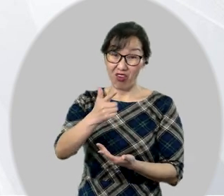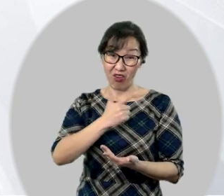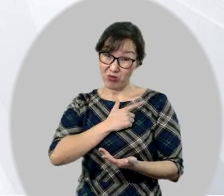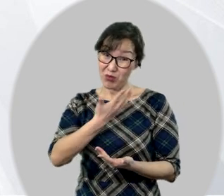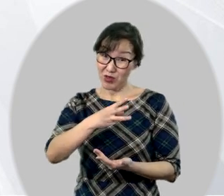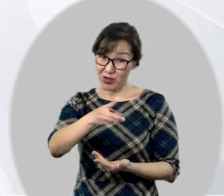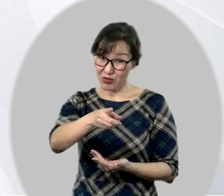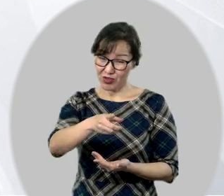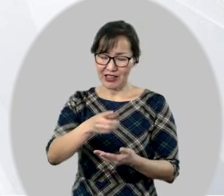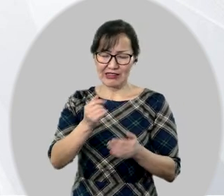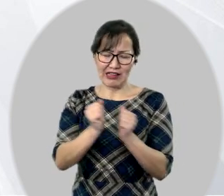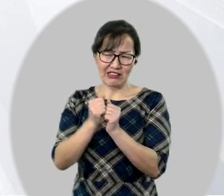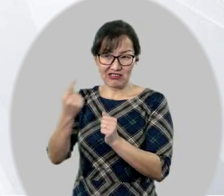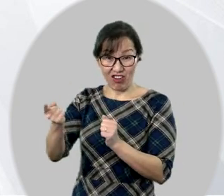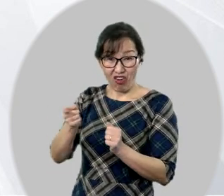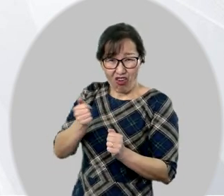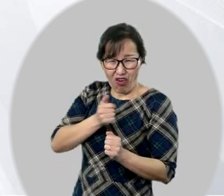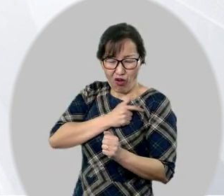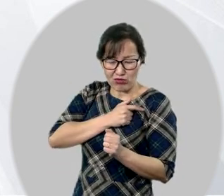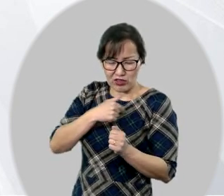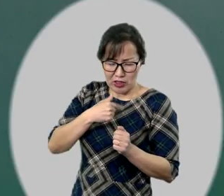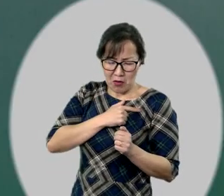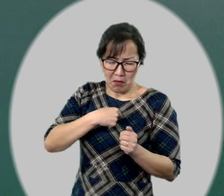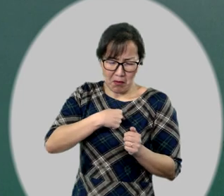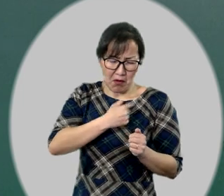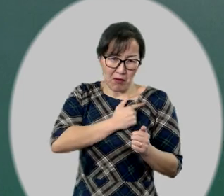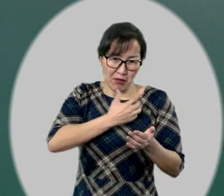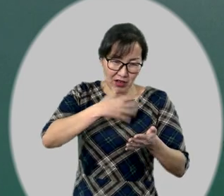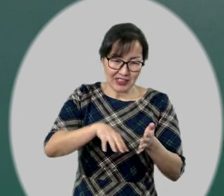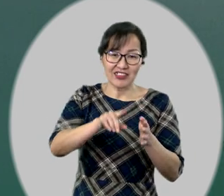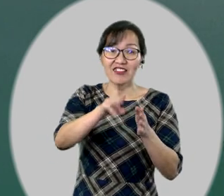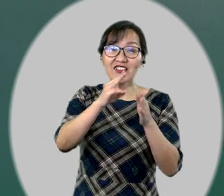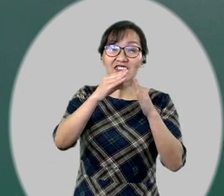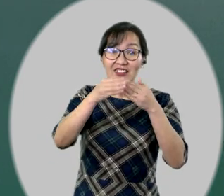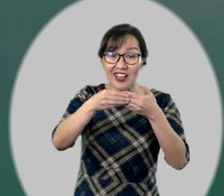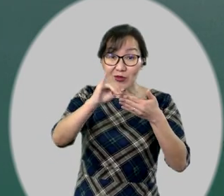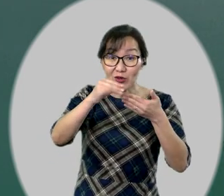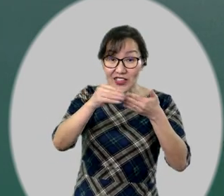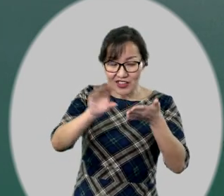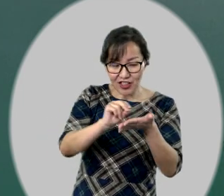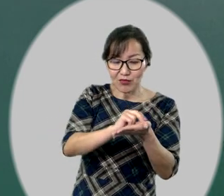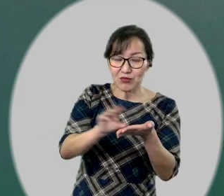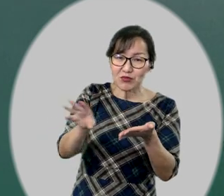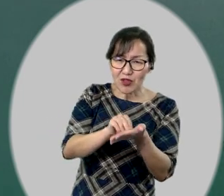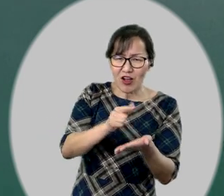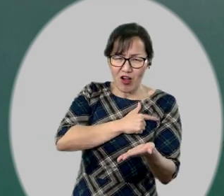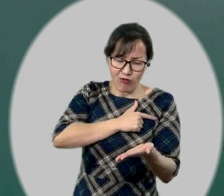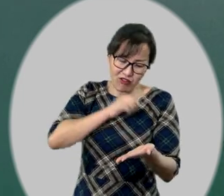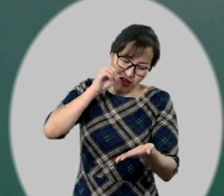гомдлийг тэгүйдл. Найдзийг дай гомдаоднагадасын байж маагдагүй. Тэй мүжрээс тэр царсандырээ гомдлоо бичичин.